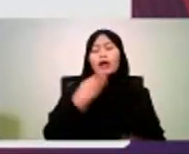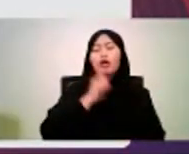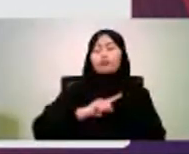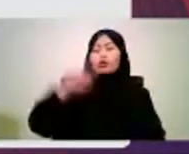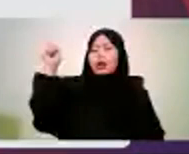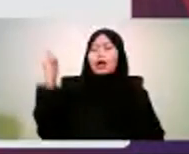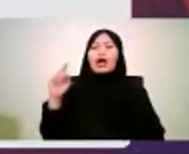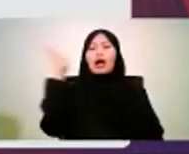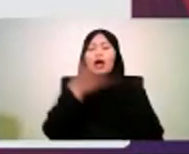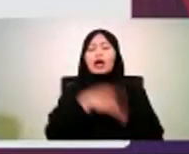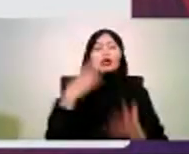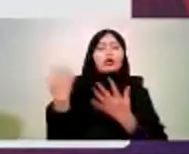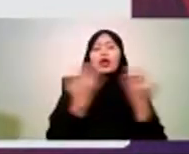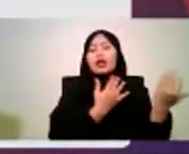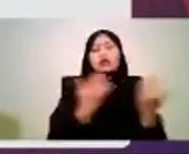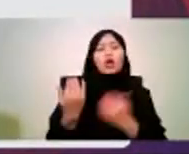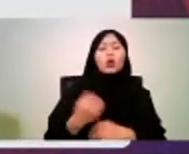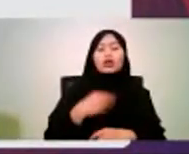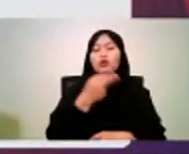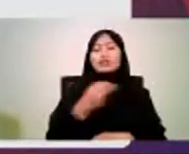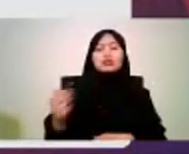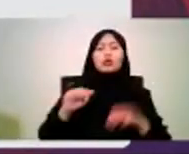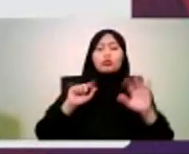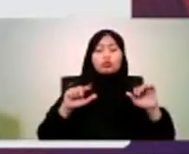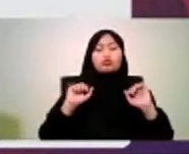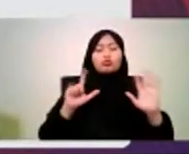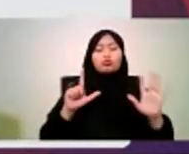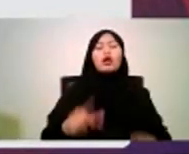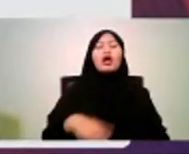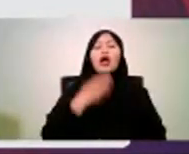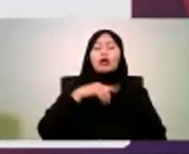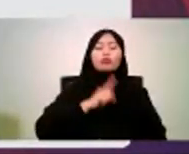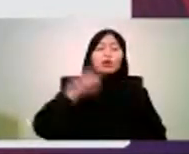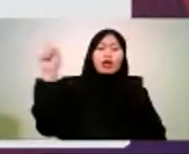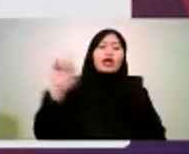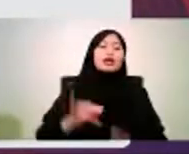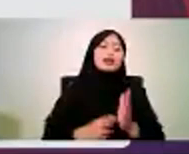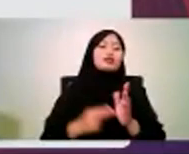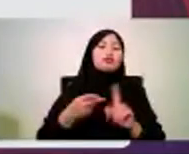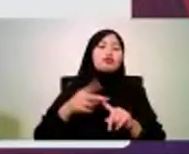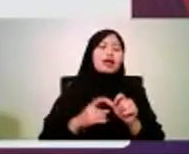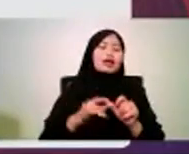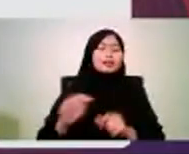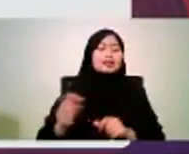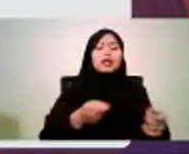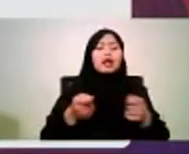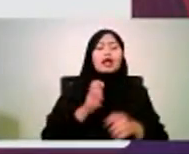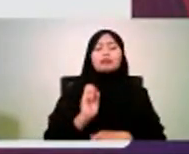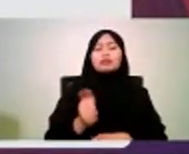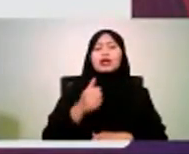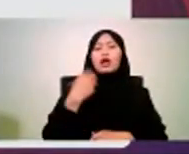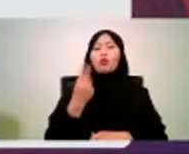hari ulang tahun kemerdekaan 77 ini Alhamdulillah inflasi kita relatif terkendali rupiahnya